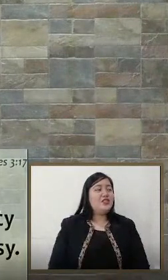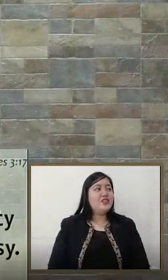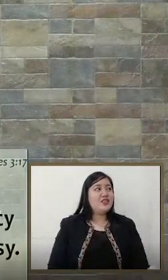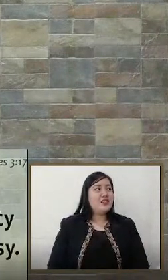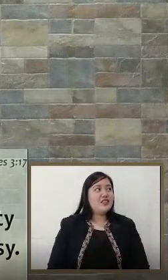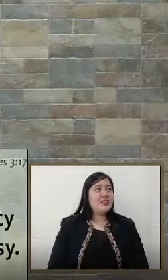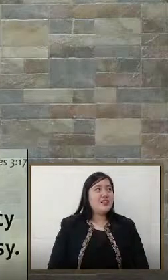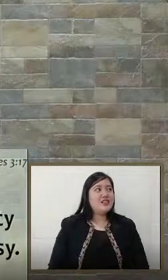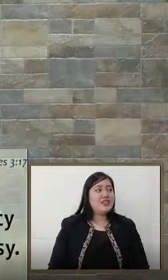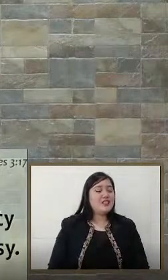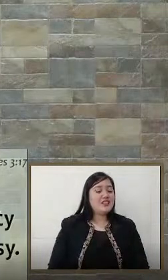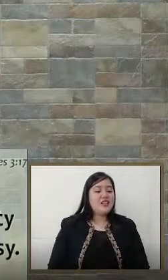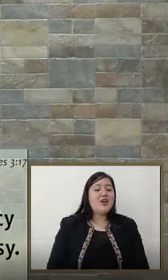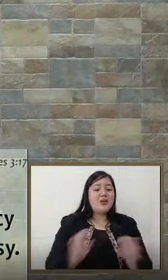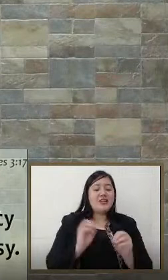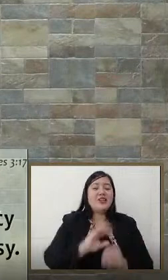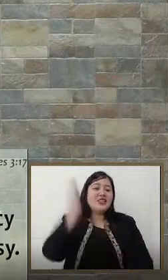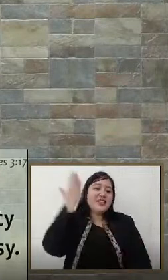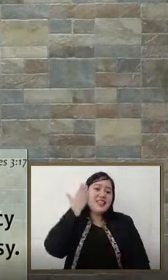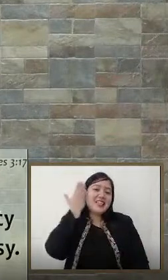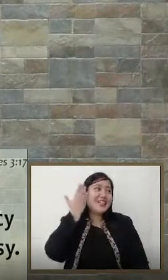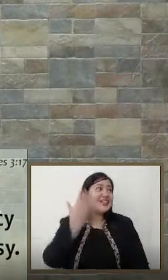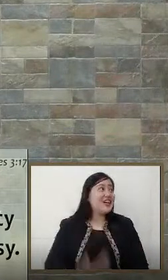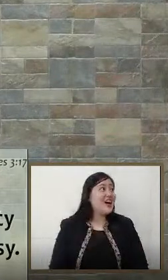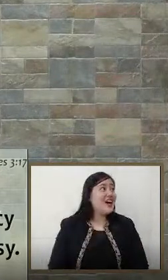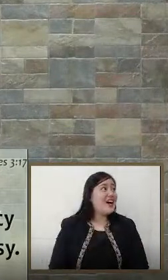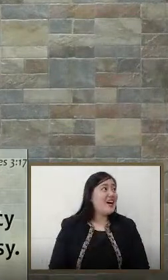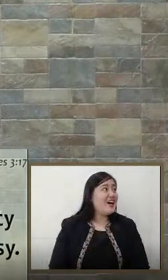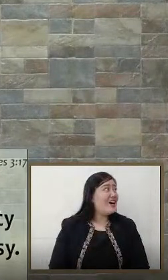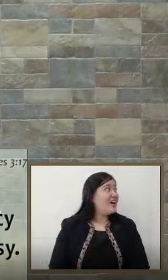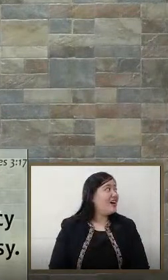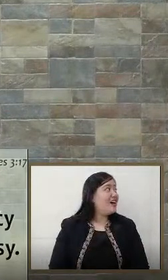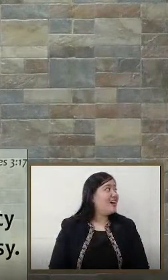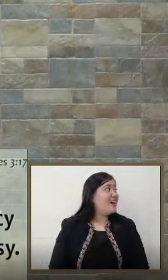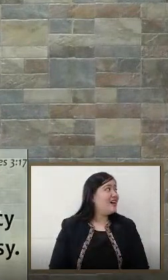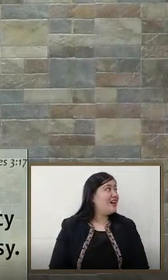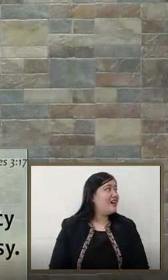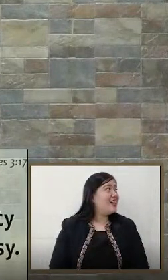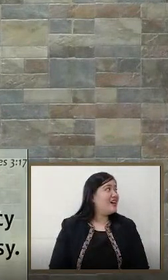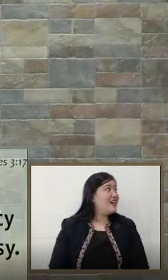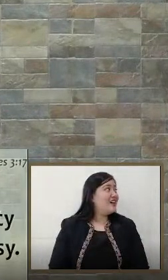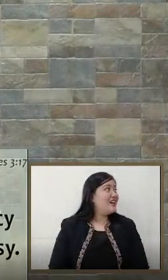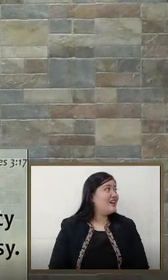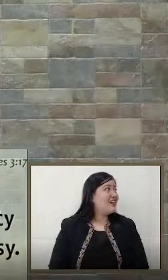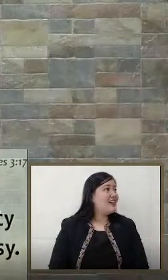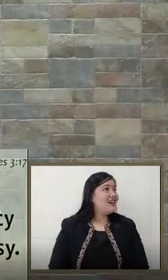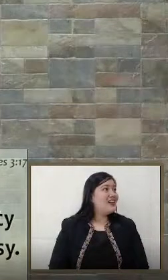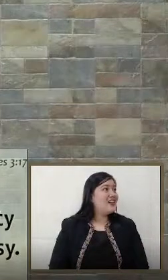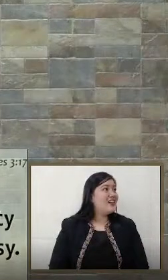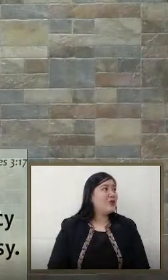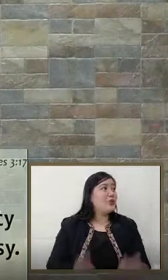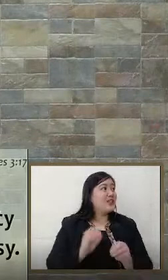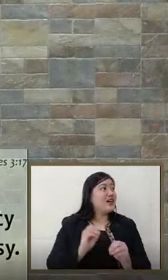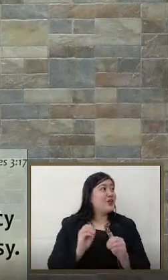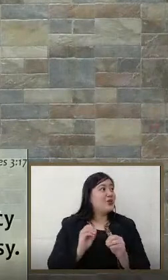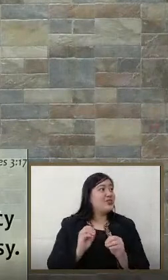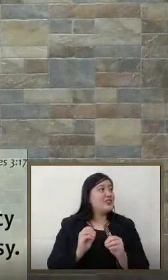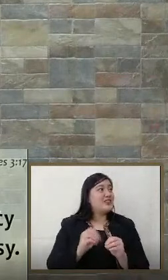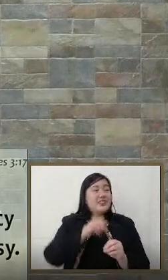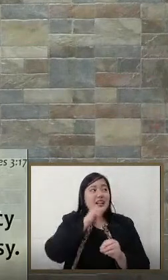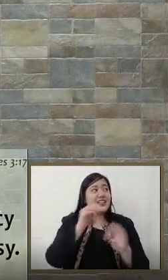Walang itinatangi, kahit sino pa man siya. Wala. At, of course, if you're doing